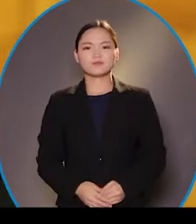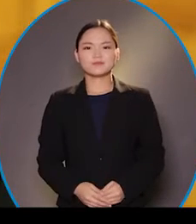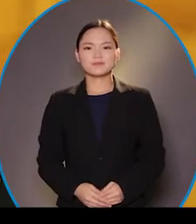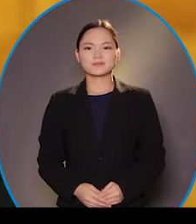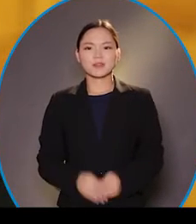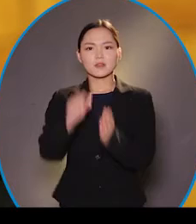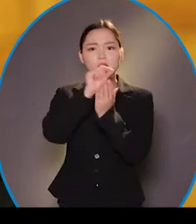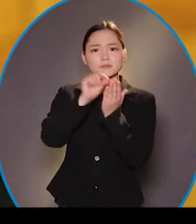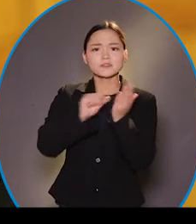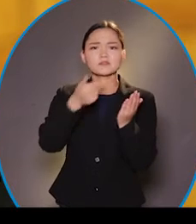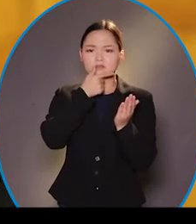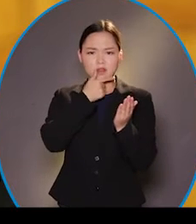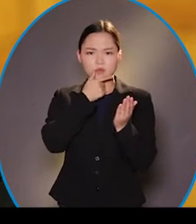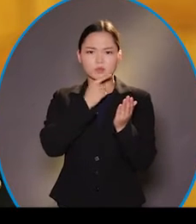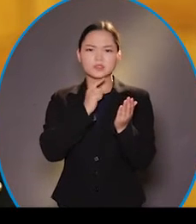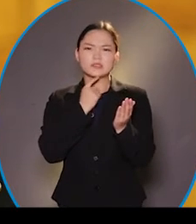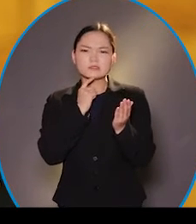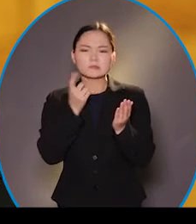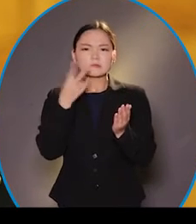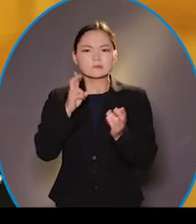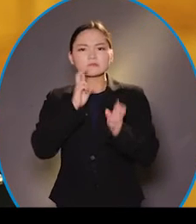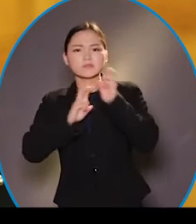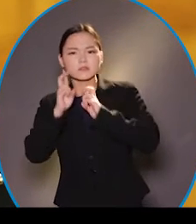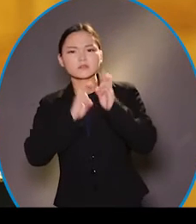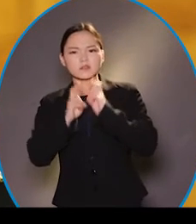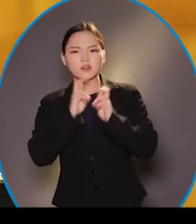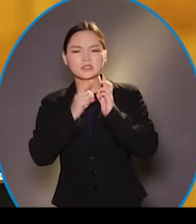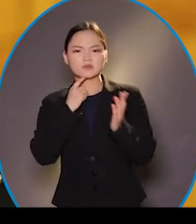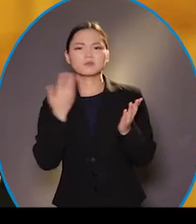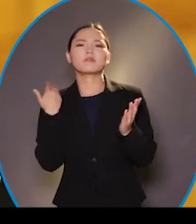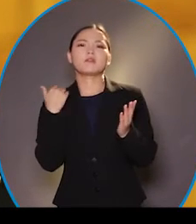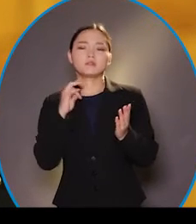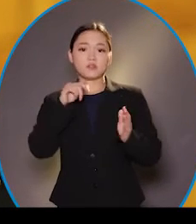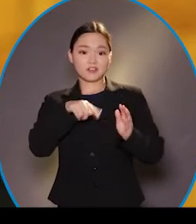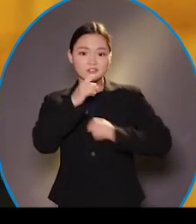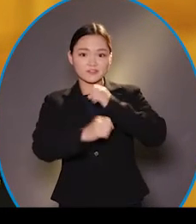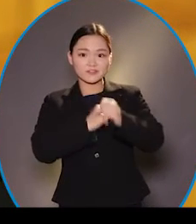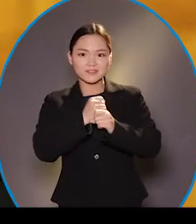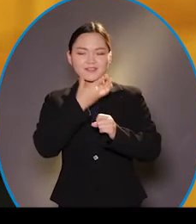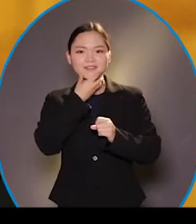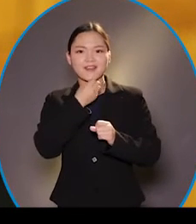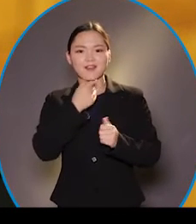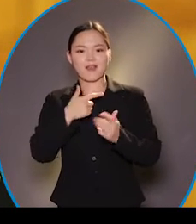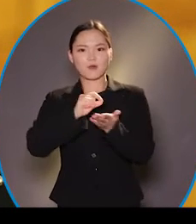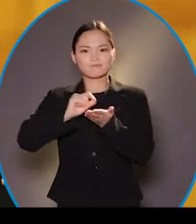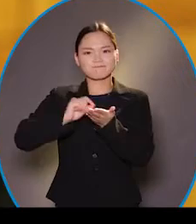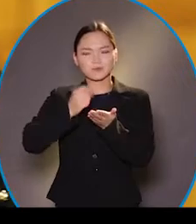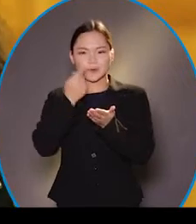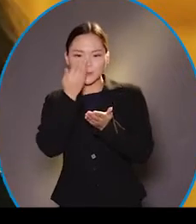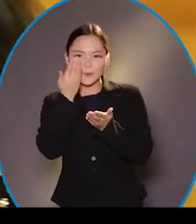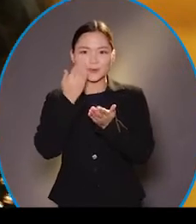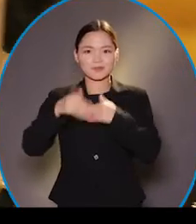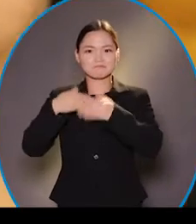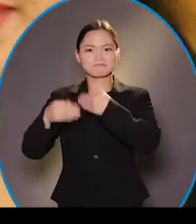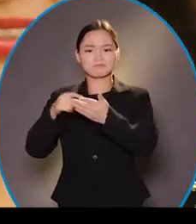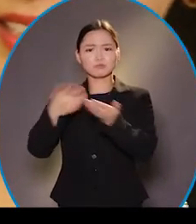үсэг бичиж чадахгүй гэх жишээний хүндрэлүүд тулгардаг байсан. Энэ жилээс бол зөвшрээд сайхан болсон байгаа. Энэ бүгдээ